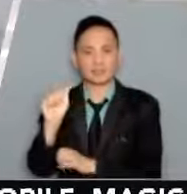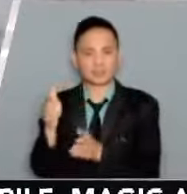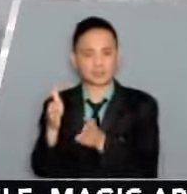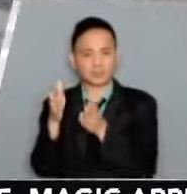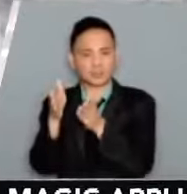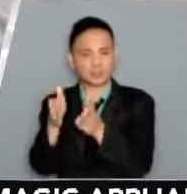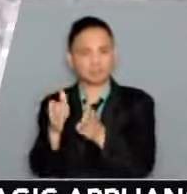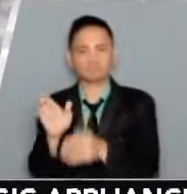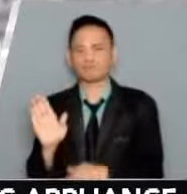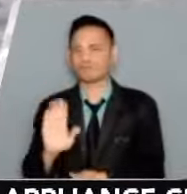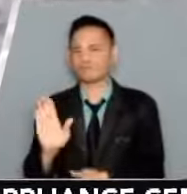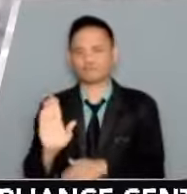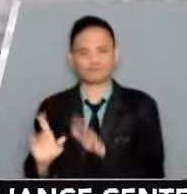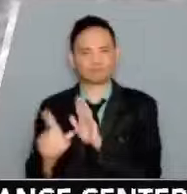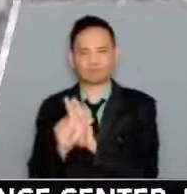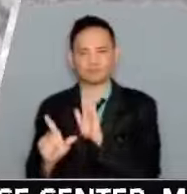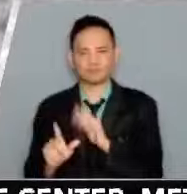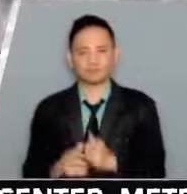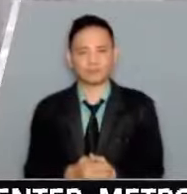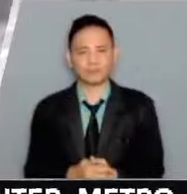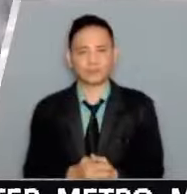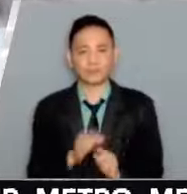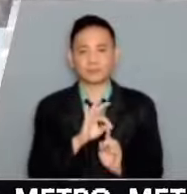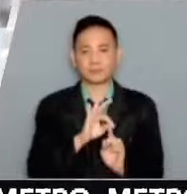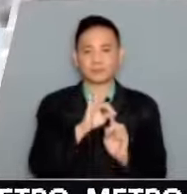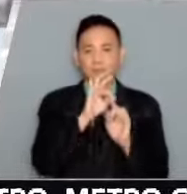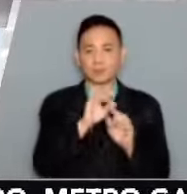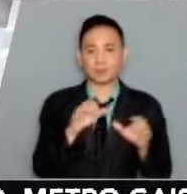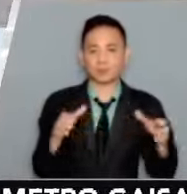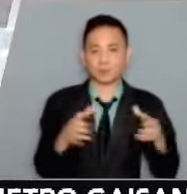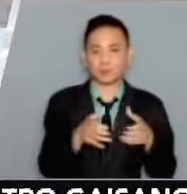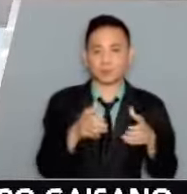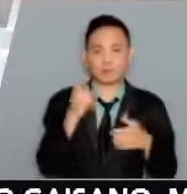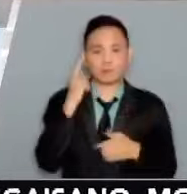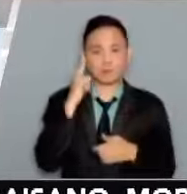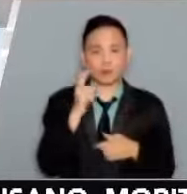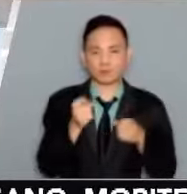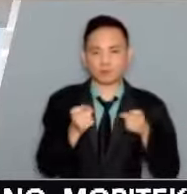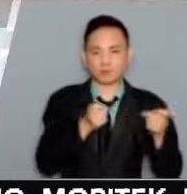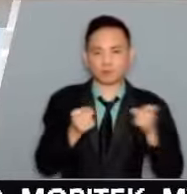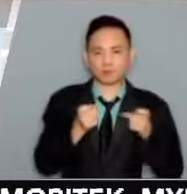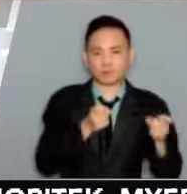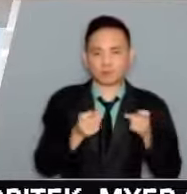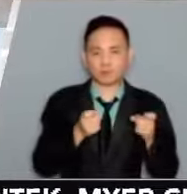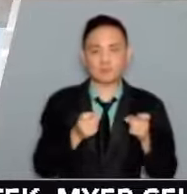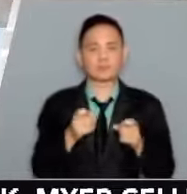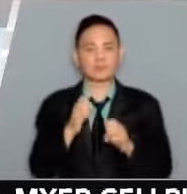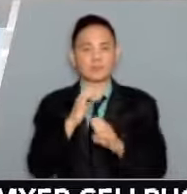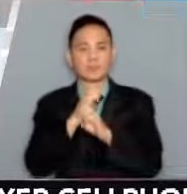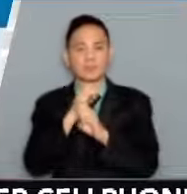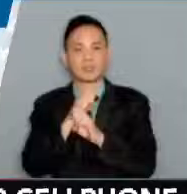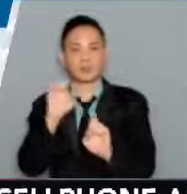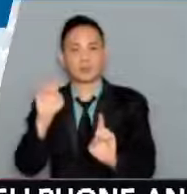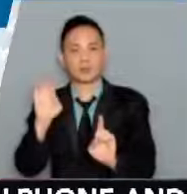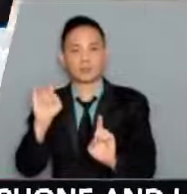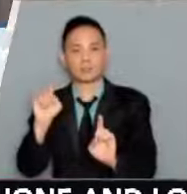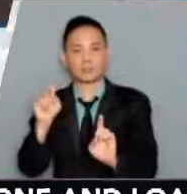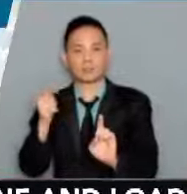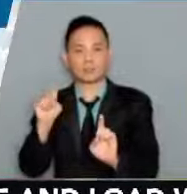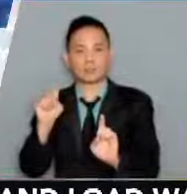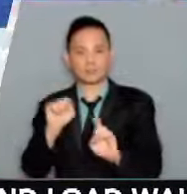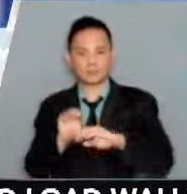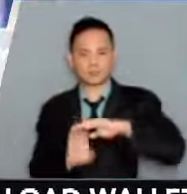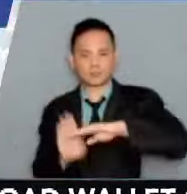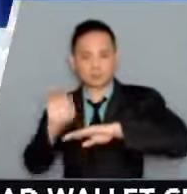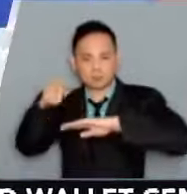Pumuesto ang Special Action and Intelligence Committee on Transportation o SAIC pagbaba ng EDSA Ortigas flyover southbound. Sunod-sunod na pinarama motorcycle